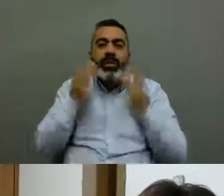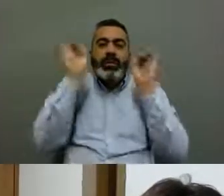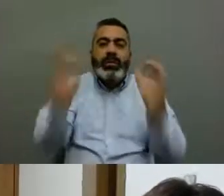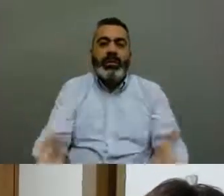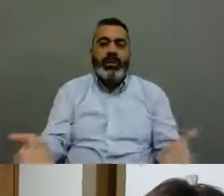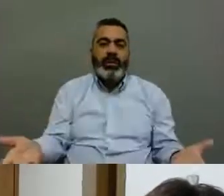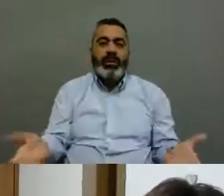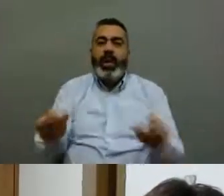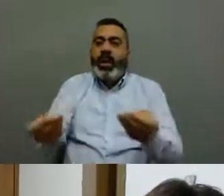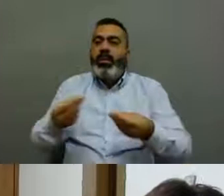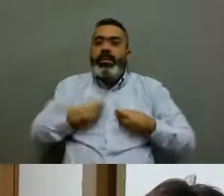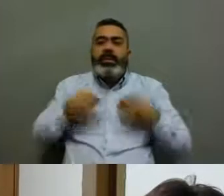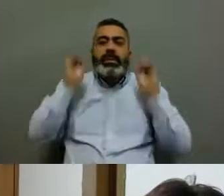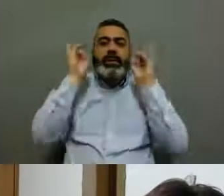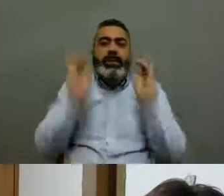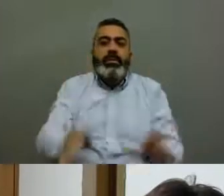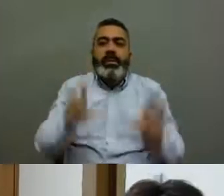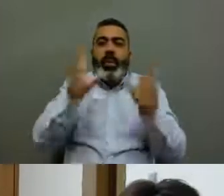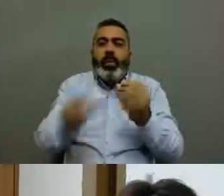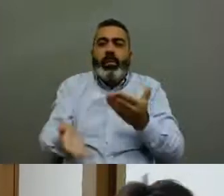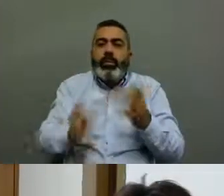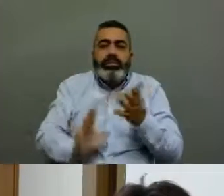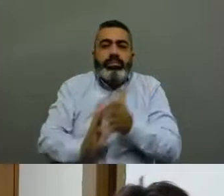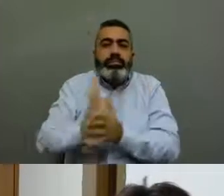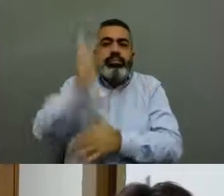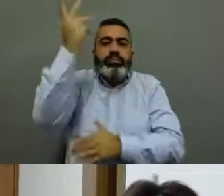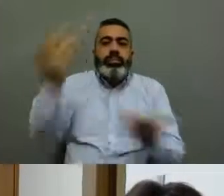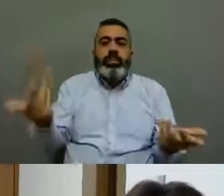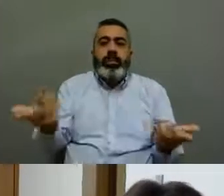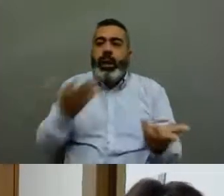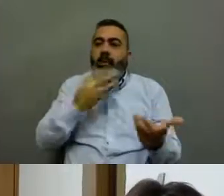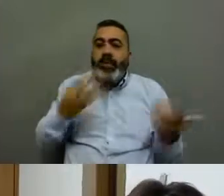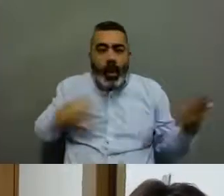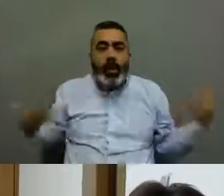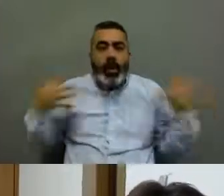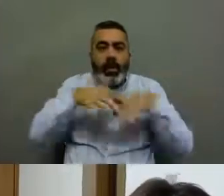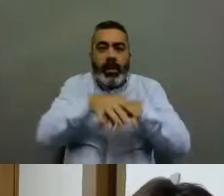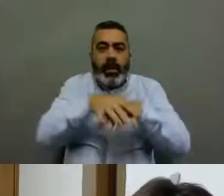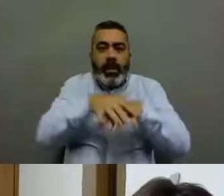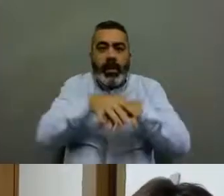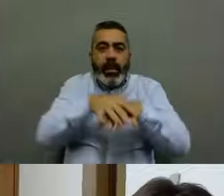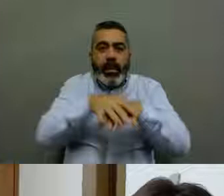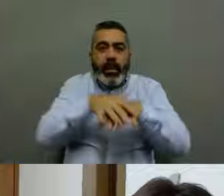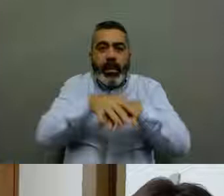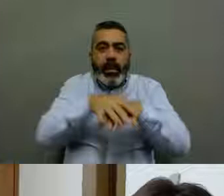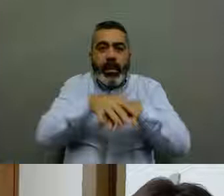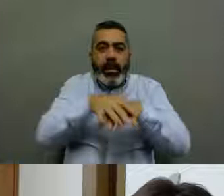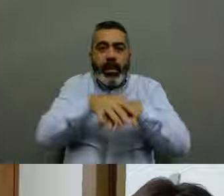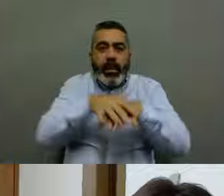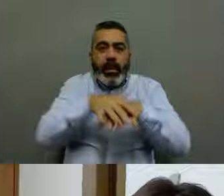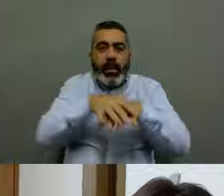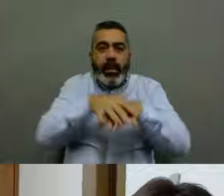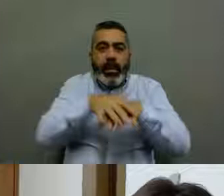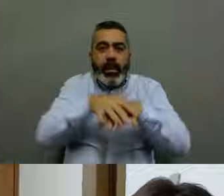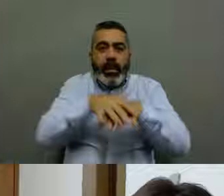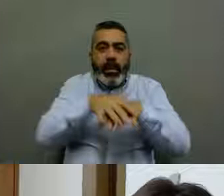δεν μας δίνει κανένα ερμηνευτικό πλαίσιο να συνυπάρξουμε, να ερμηνεύσουμε, να κατανοήσουμε,